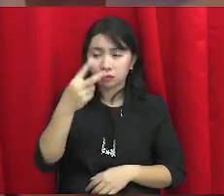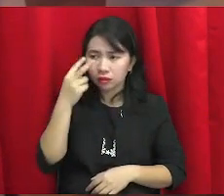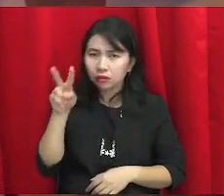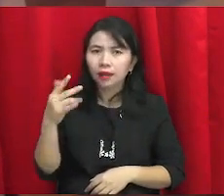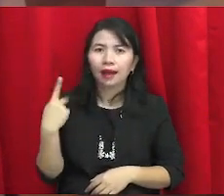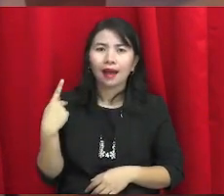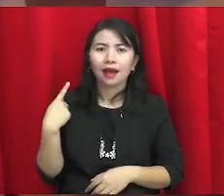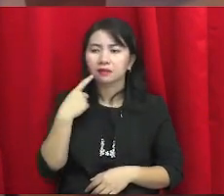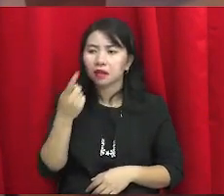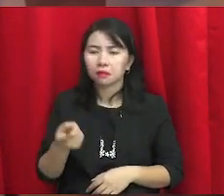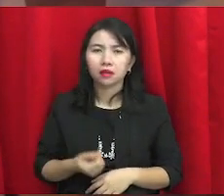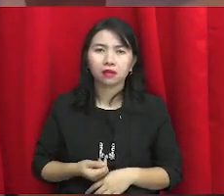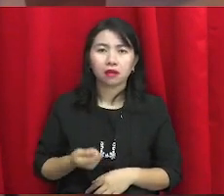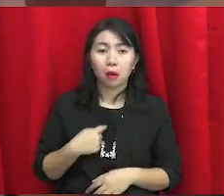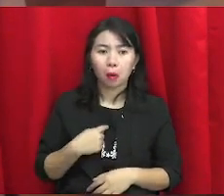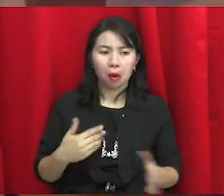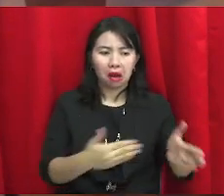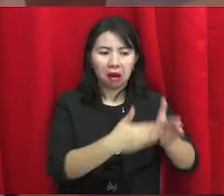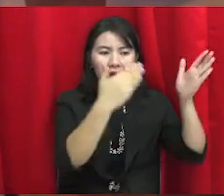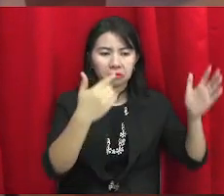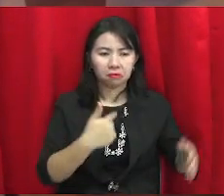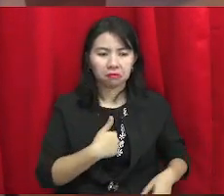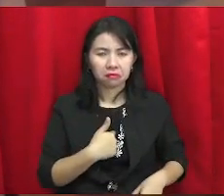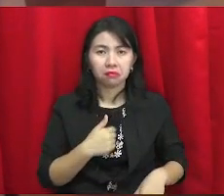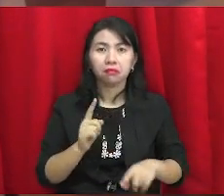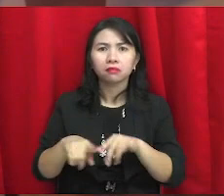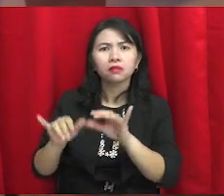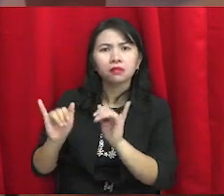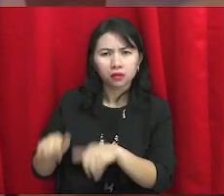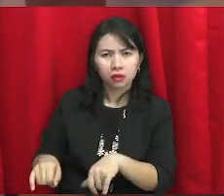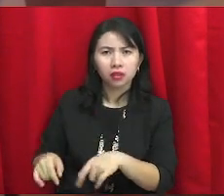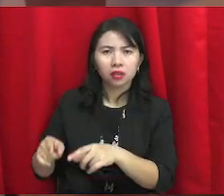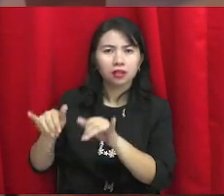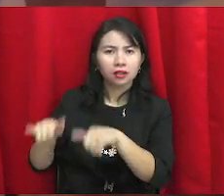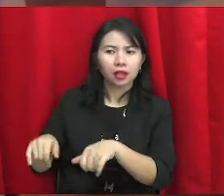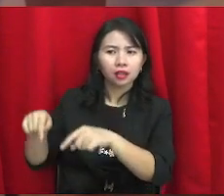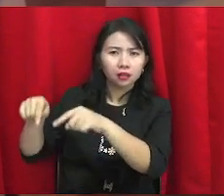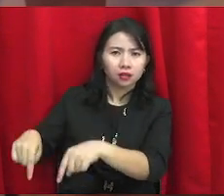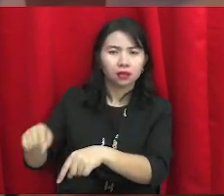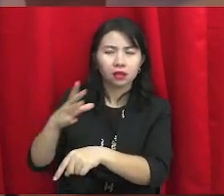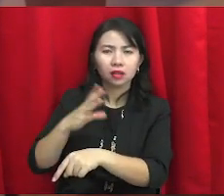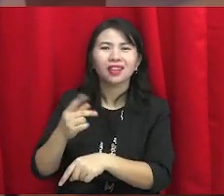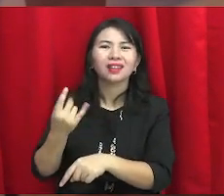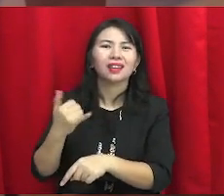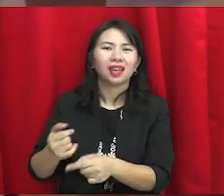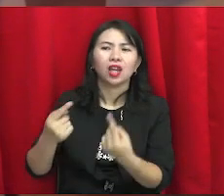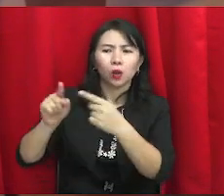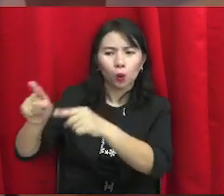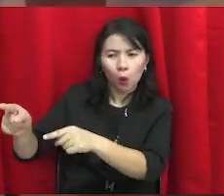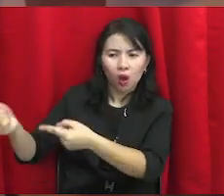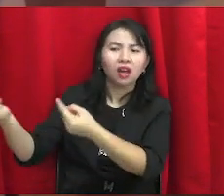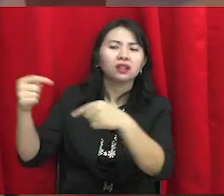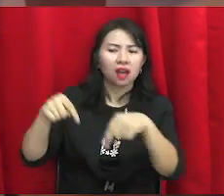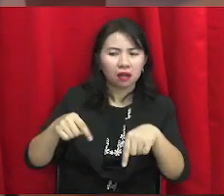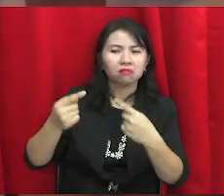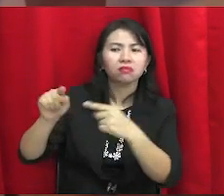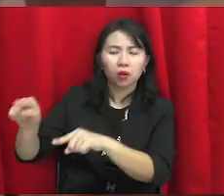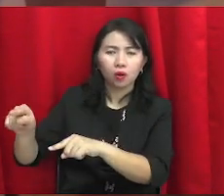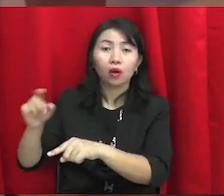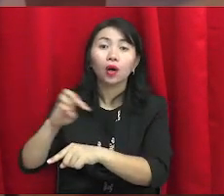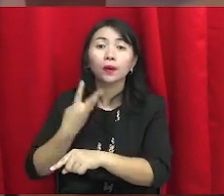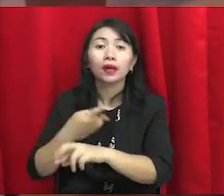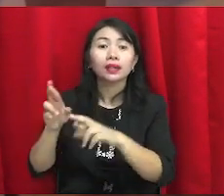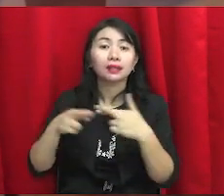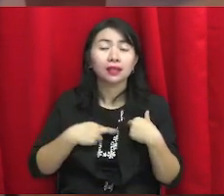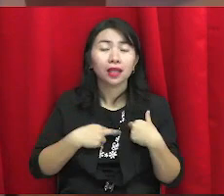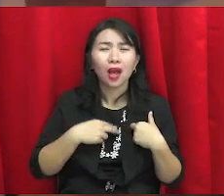mga nagsasalita laban sa akin, pero nandiyan pa rin sila, umaalis, bumabalik, tinatanggap natin because